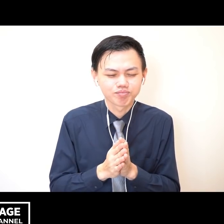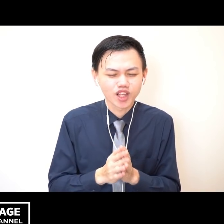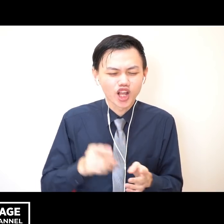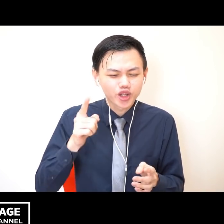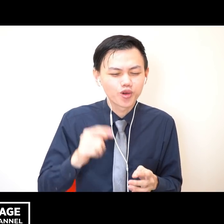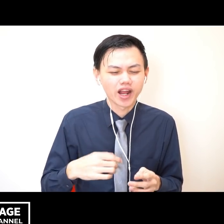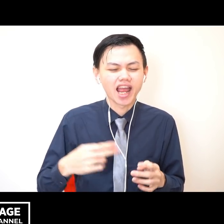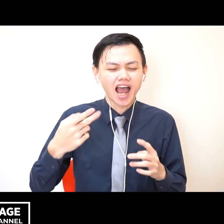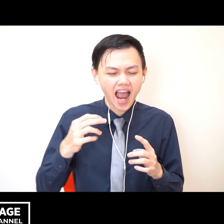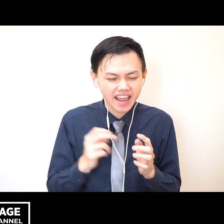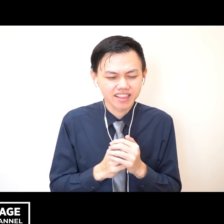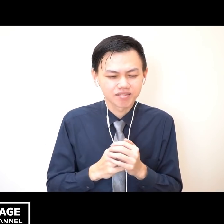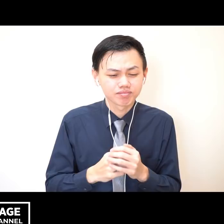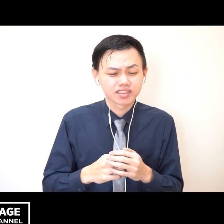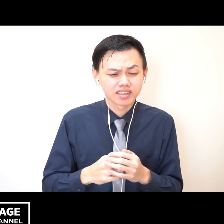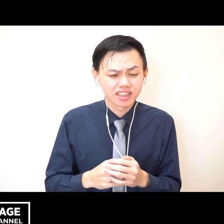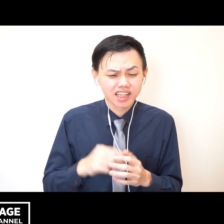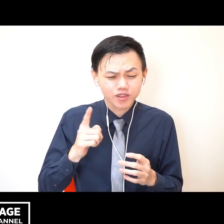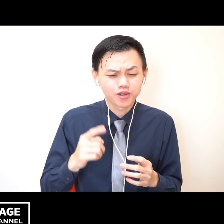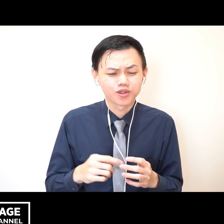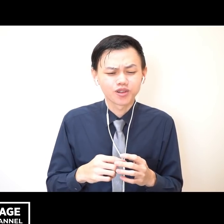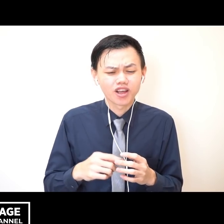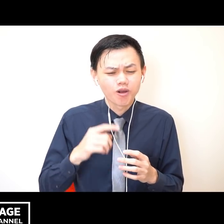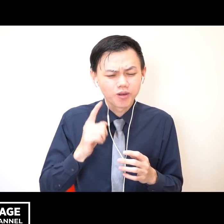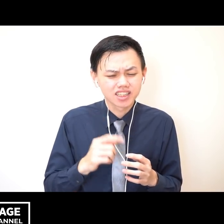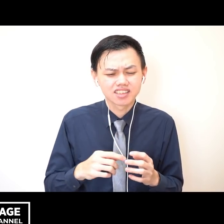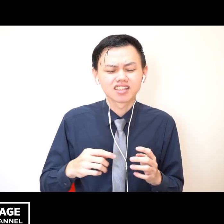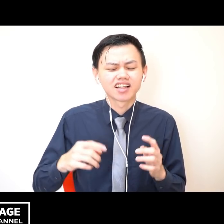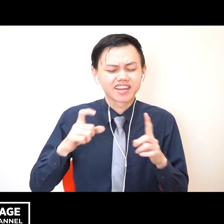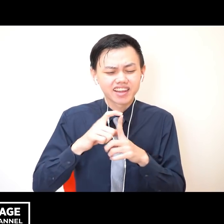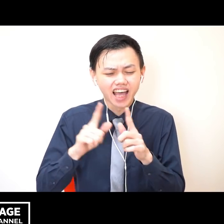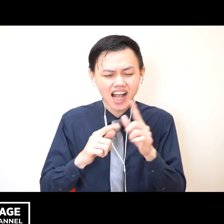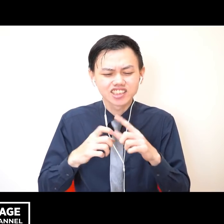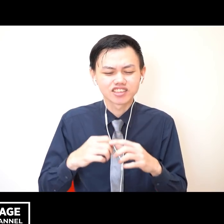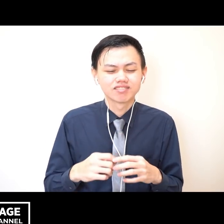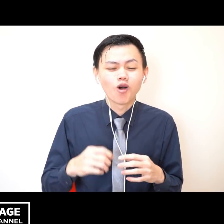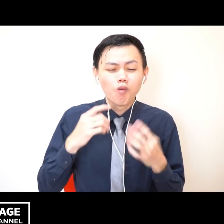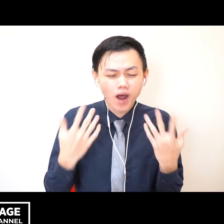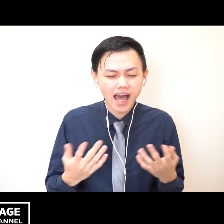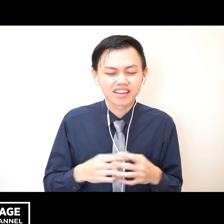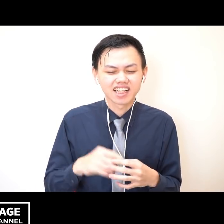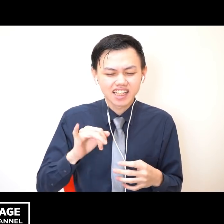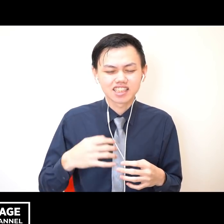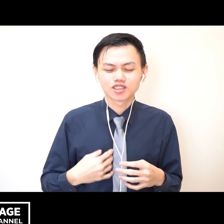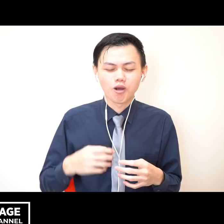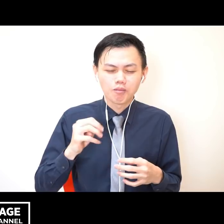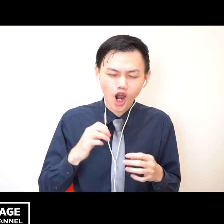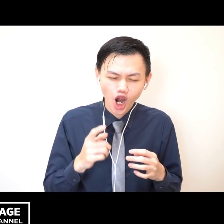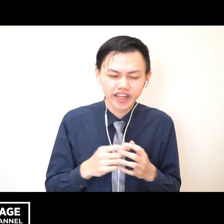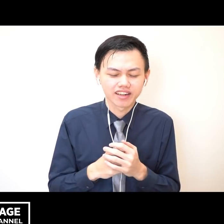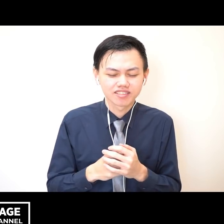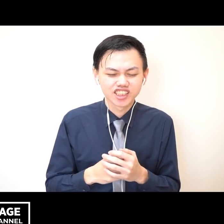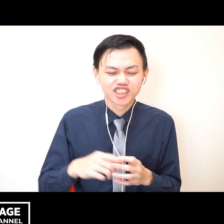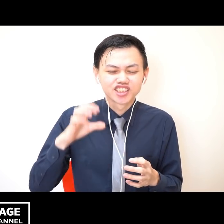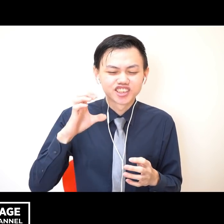not just do what is most convenient for us. Nah, perhatikan ayat yang kedua dalam bahasa